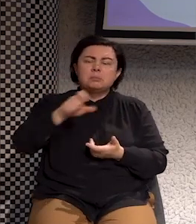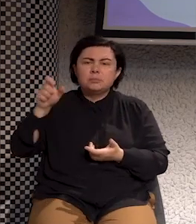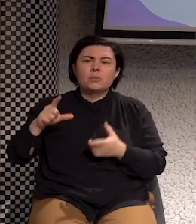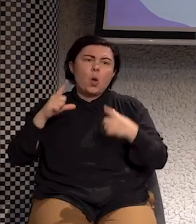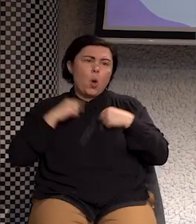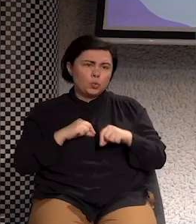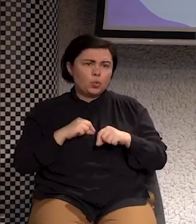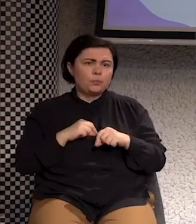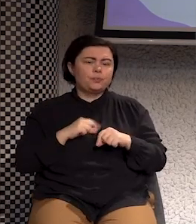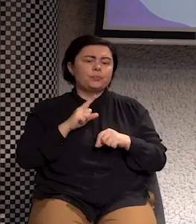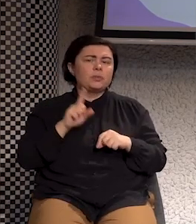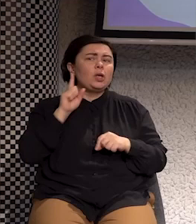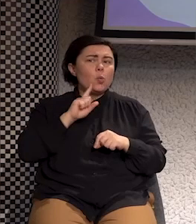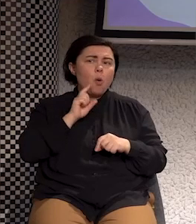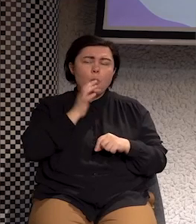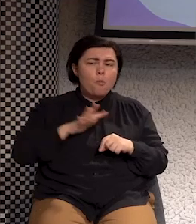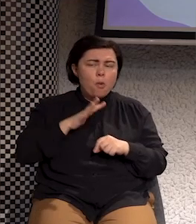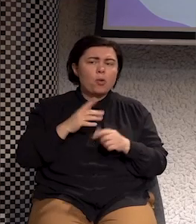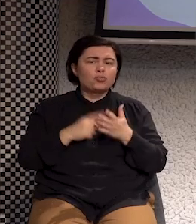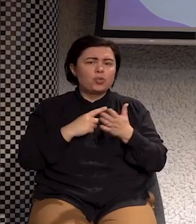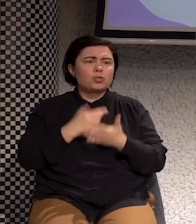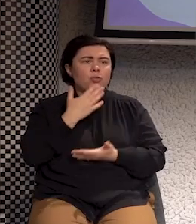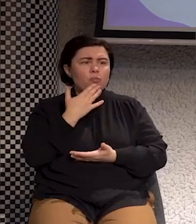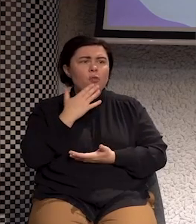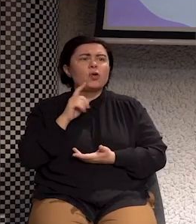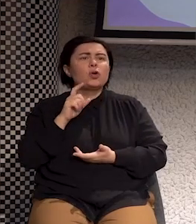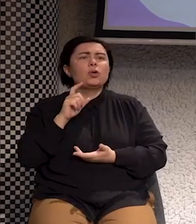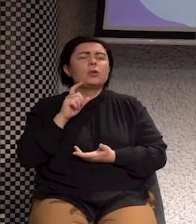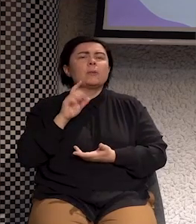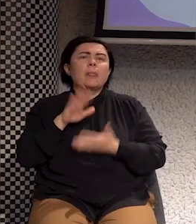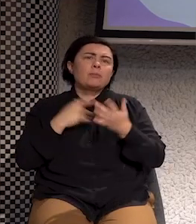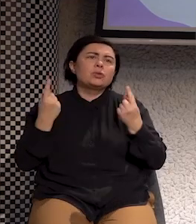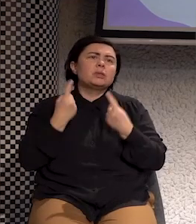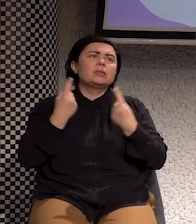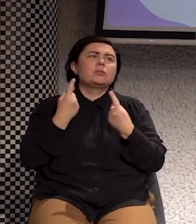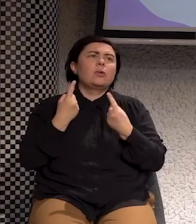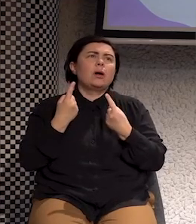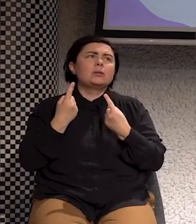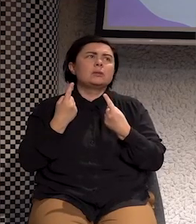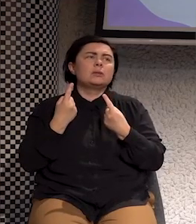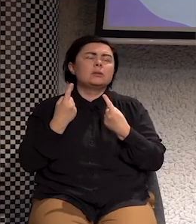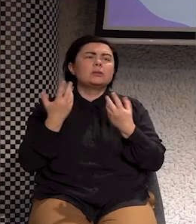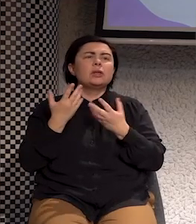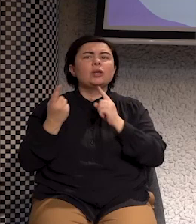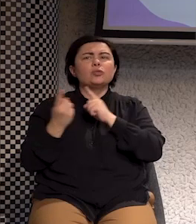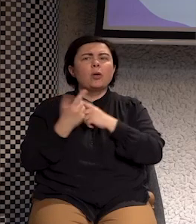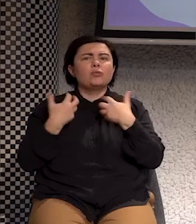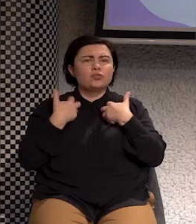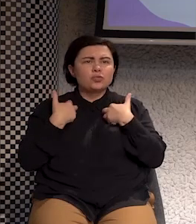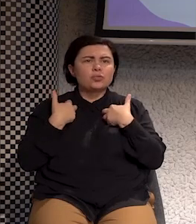osoby, ale chłopacy też często wymieniają to, co jakieś takie sytuacje, które ich gdzieś spotkały w